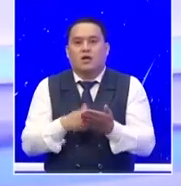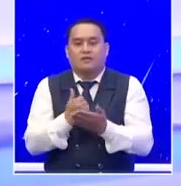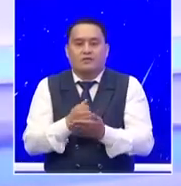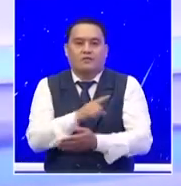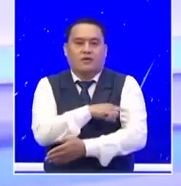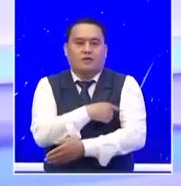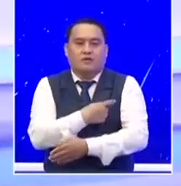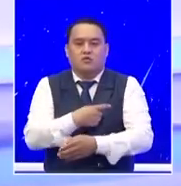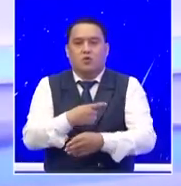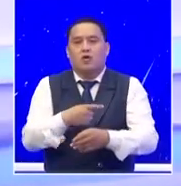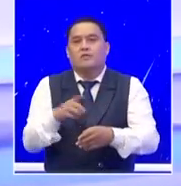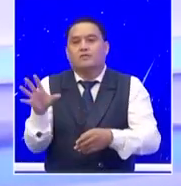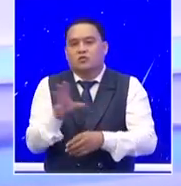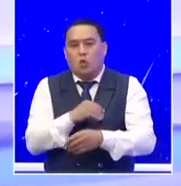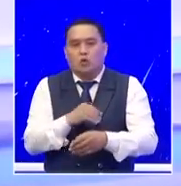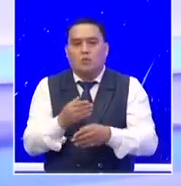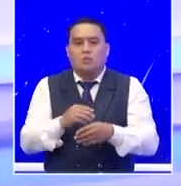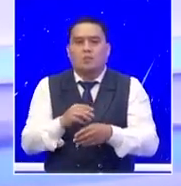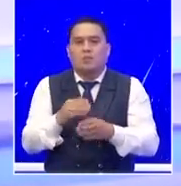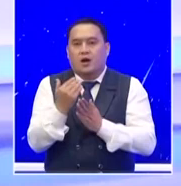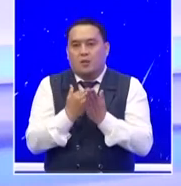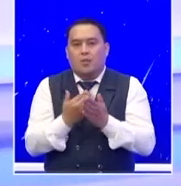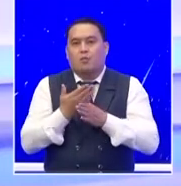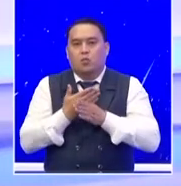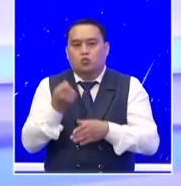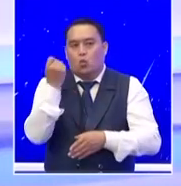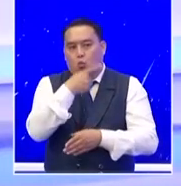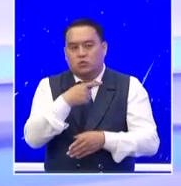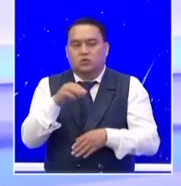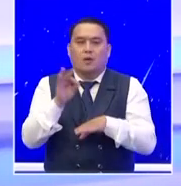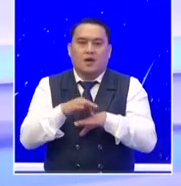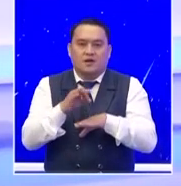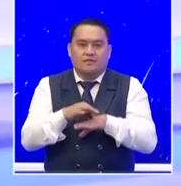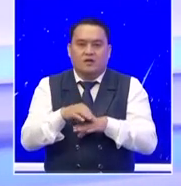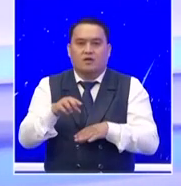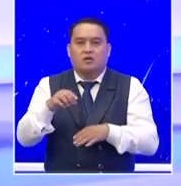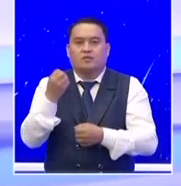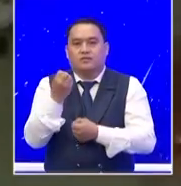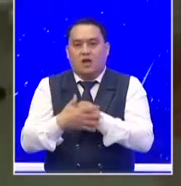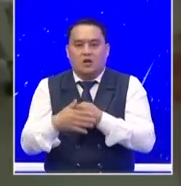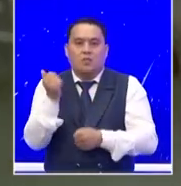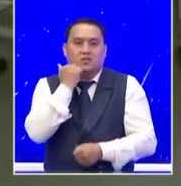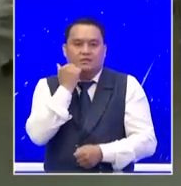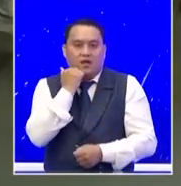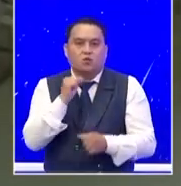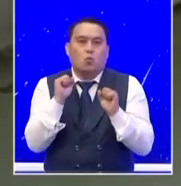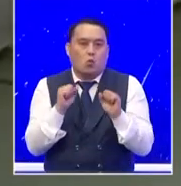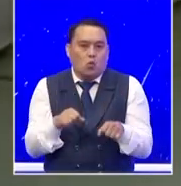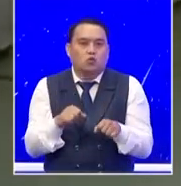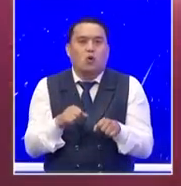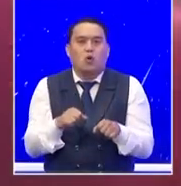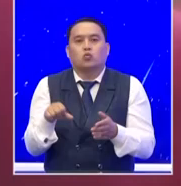Сергея Собянина, беспрецедентная по масштабам программа поможет узнать количество зараженных в столице. Люди, которым будет